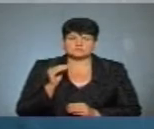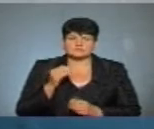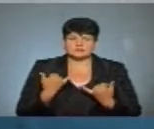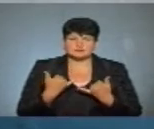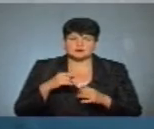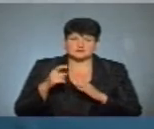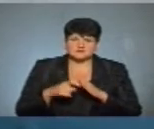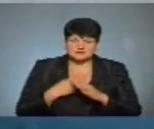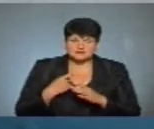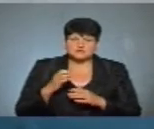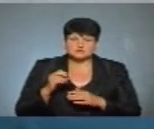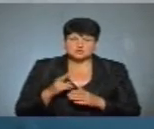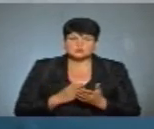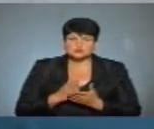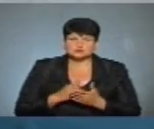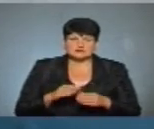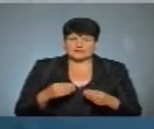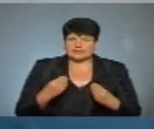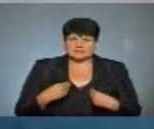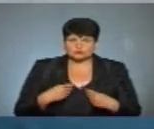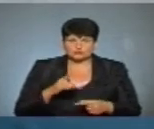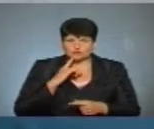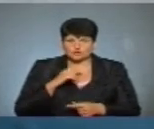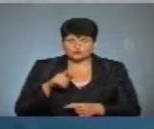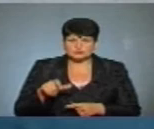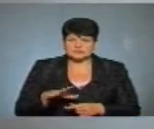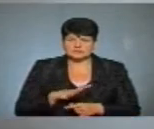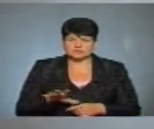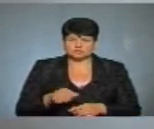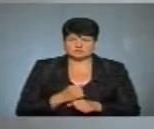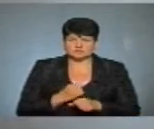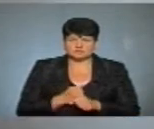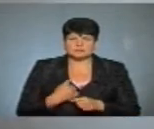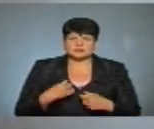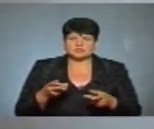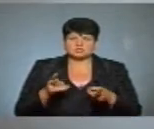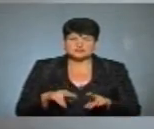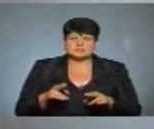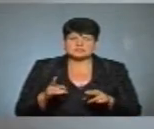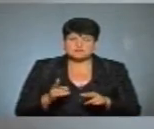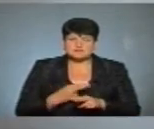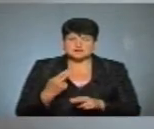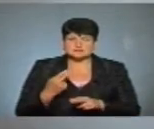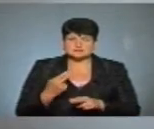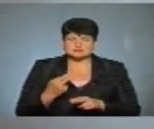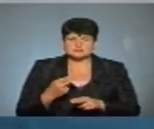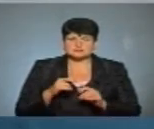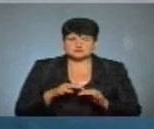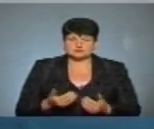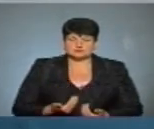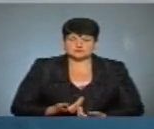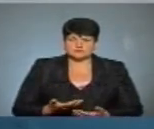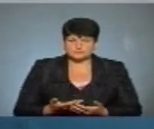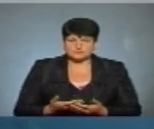тепер ми знали в соцслужбах, не дають, поки людина не буде працювати. І ми лишилися без засобів проживання, тому у